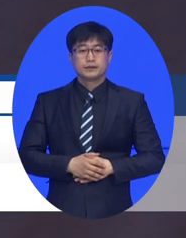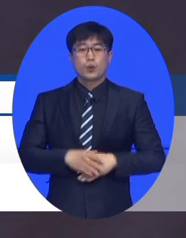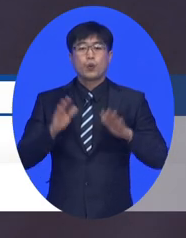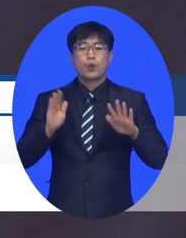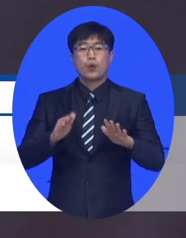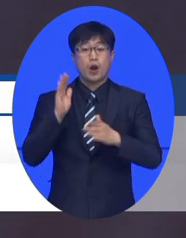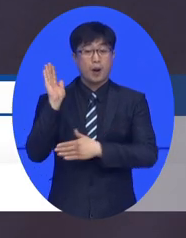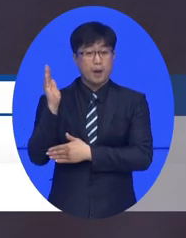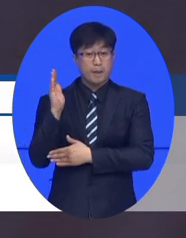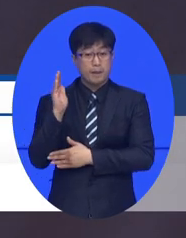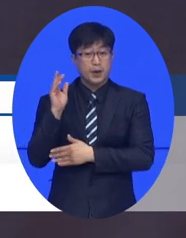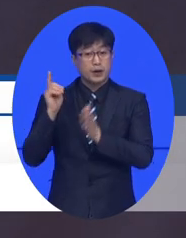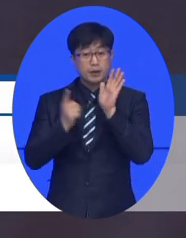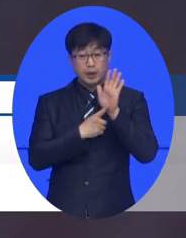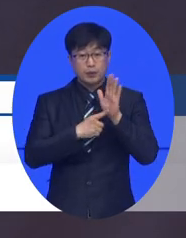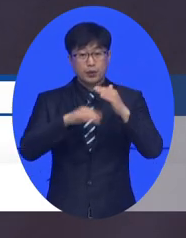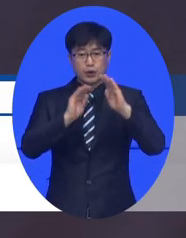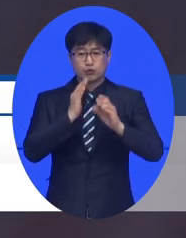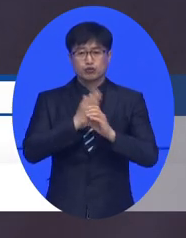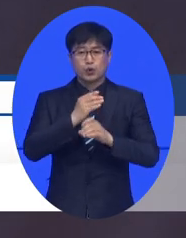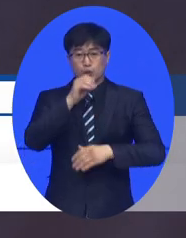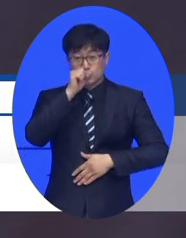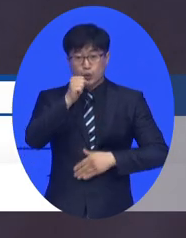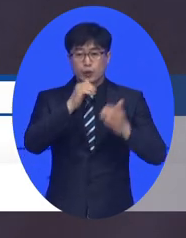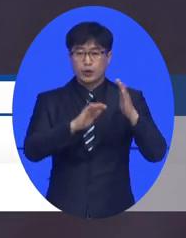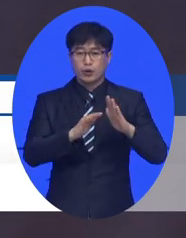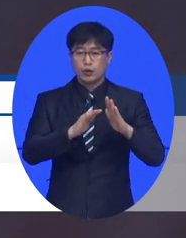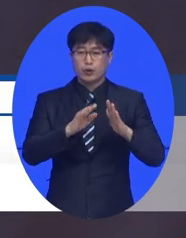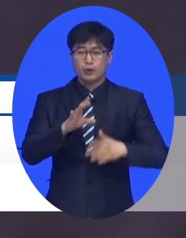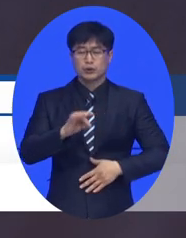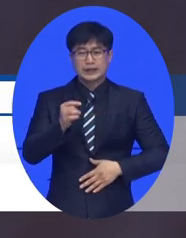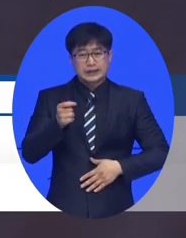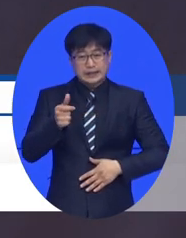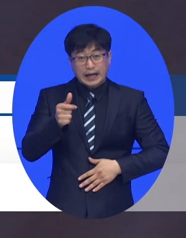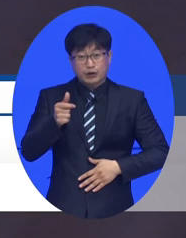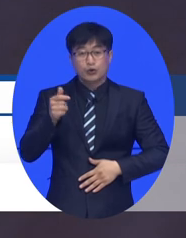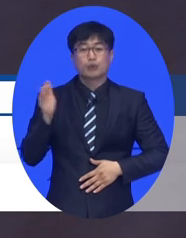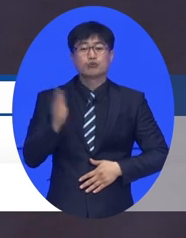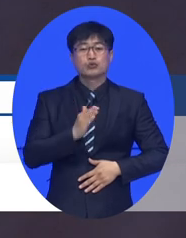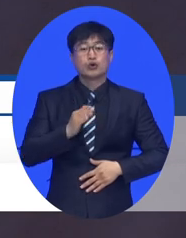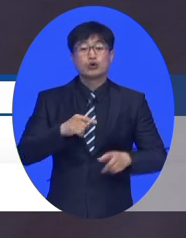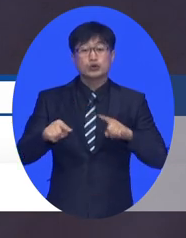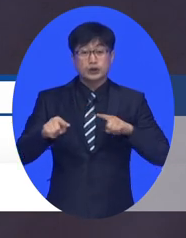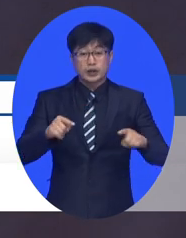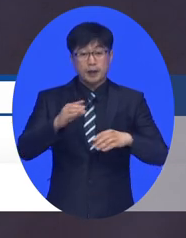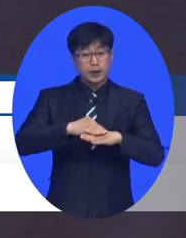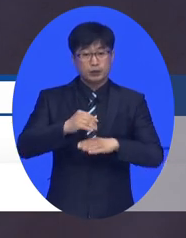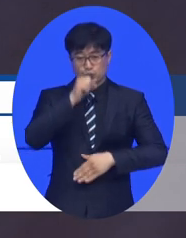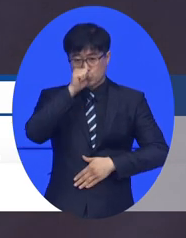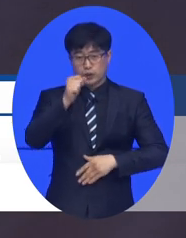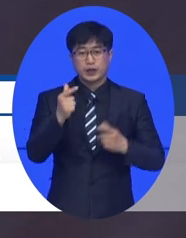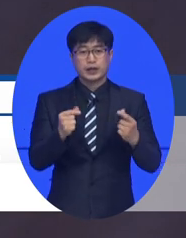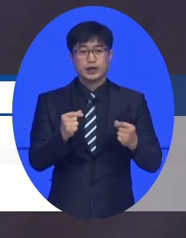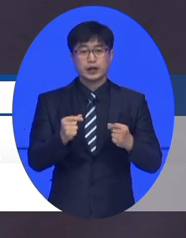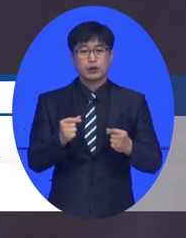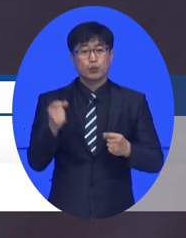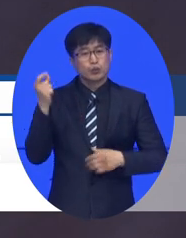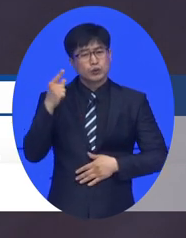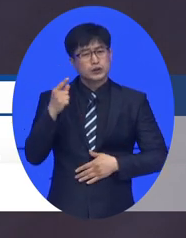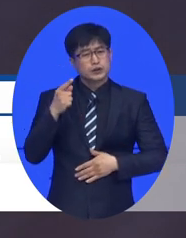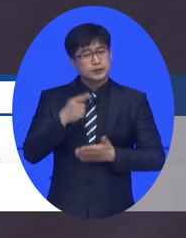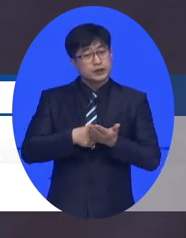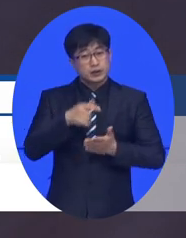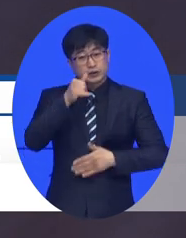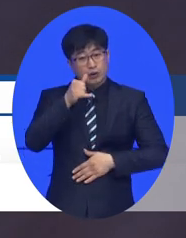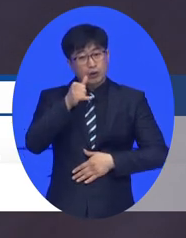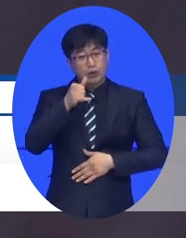오늘 발표한 내용 중에서 좋은 내용들 우선 작은 것부터 도정에 반영을 했으면 좋겠습니다. 혹시 있을